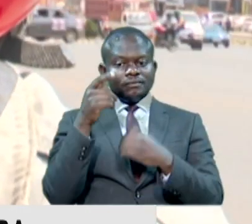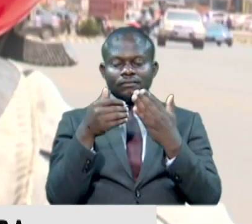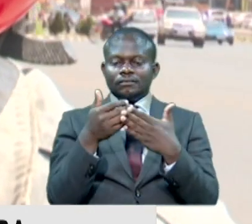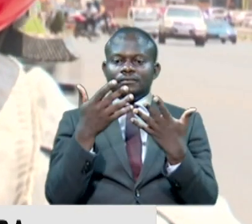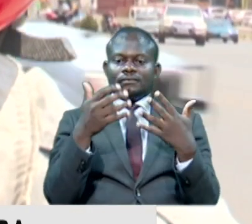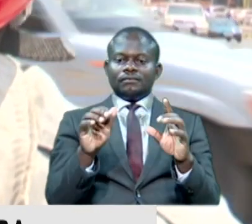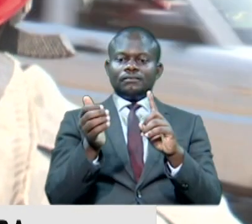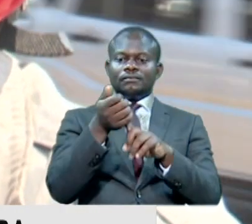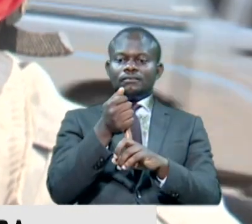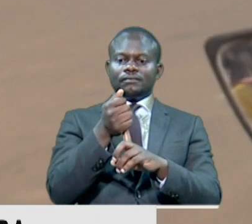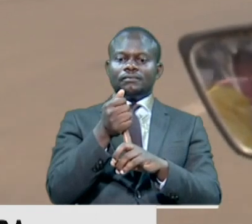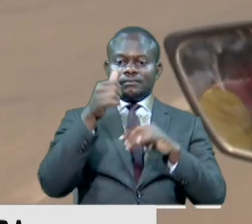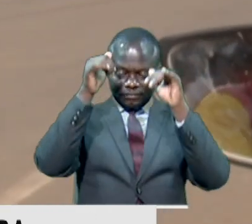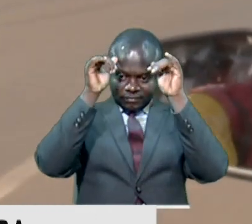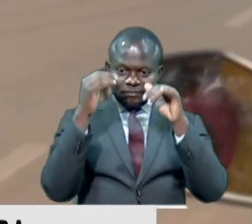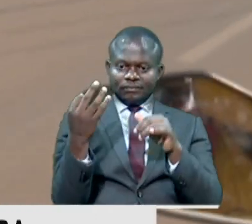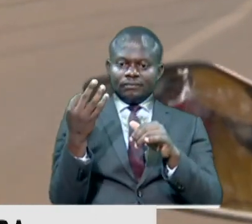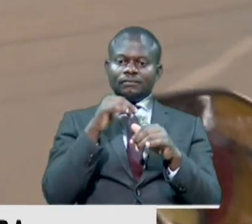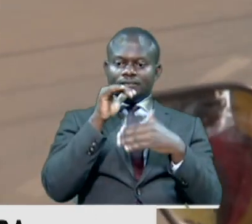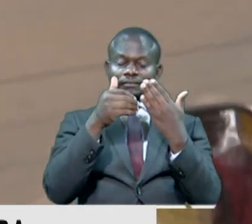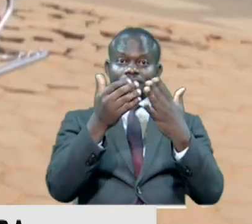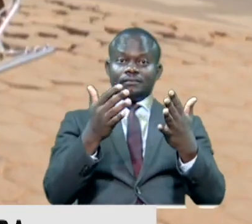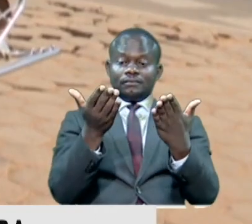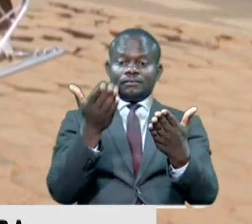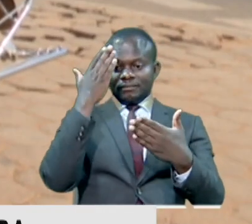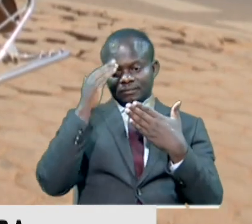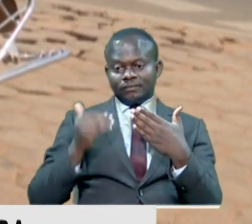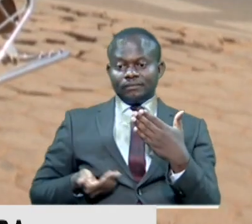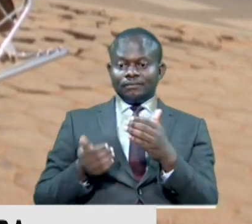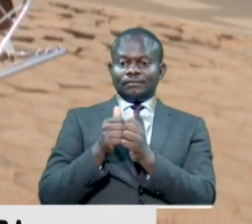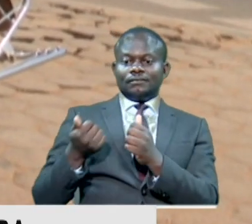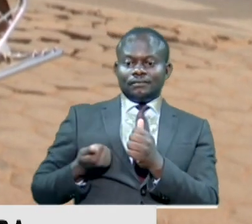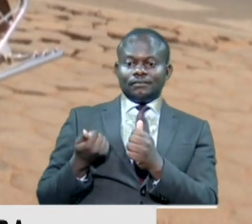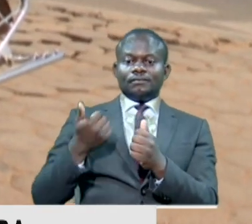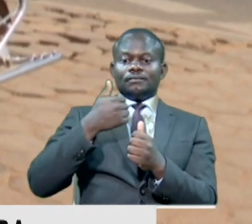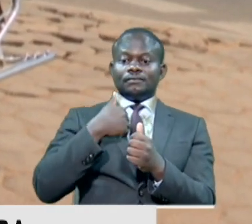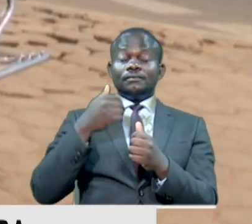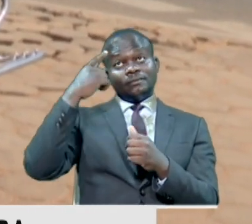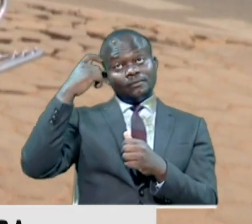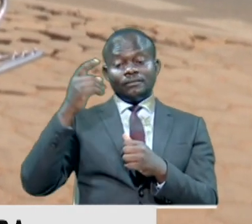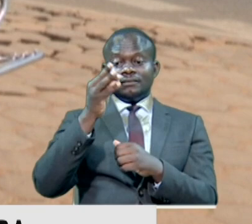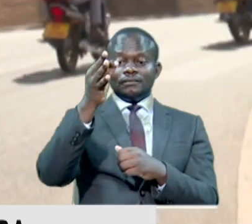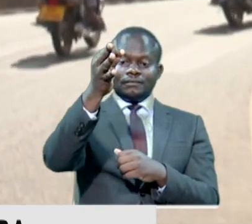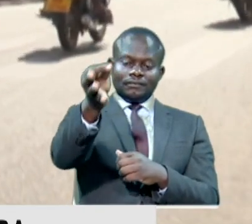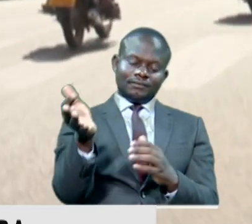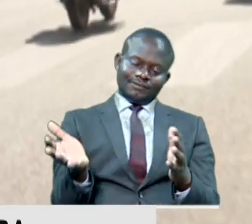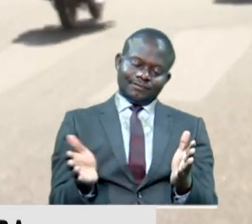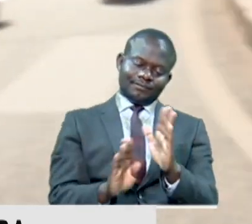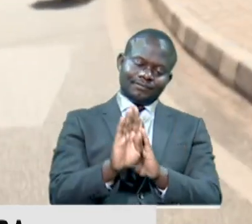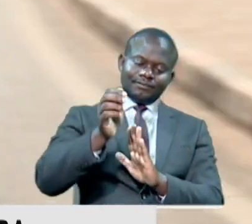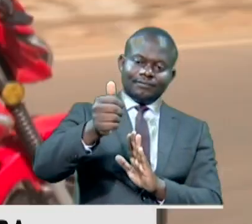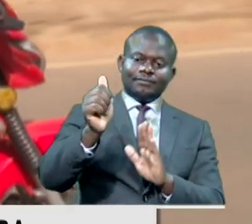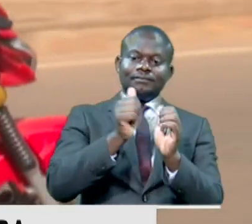maze kugira inka eshatu ntibirangirira aho kandi kuko aba bagore n'abakobwa banafite inzozi z'ahazaza zibateza imbere